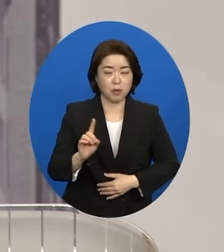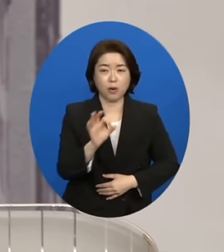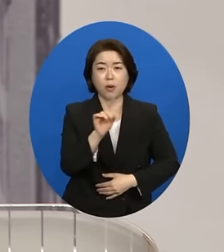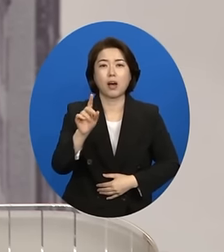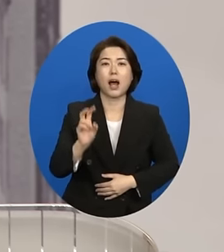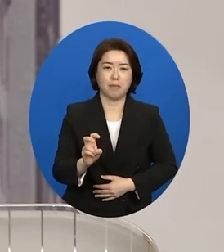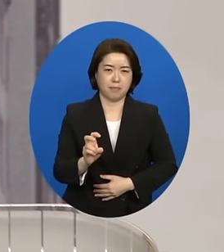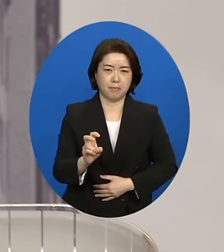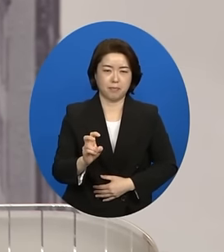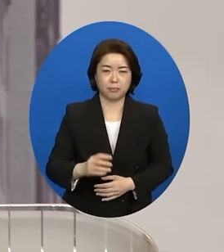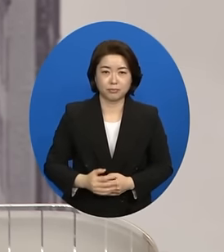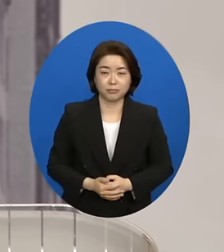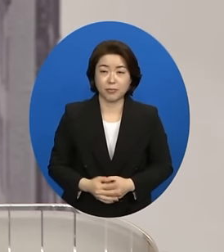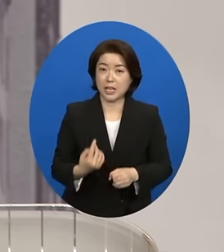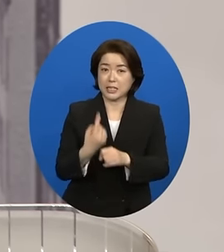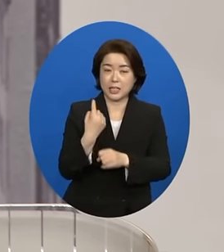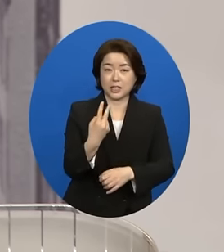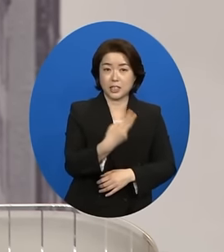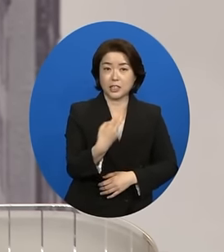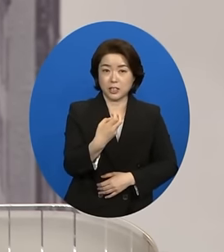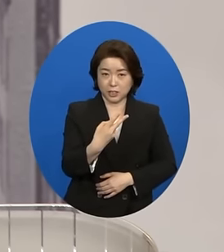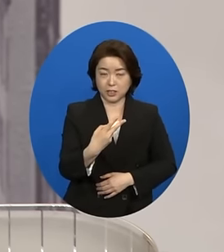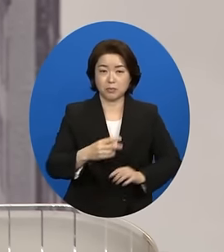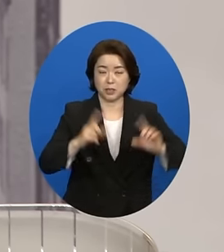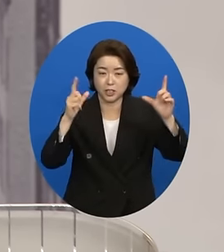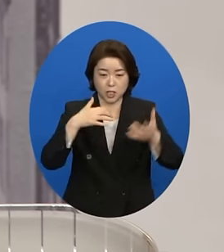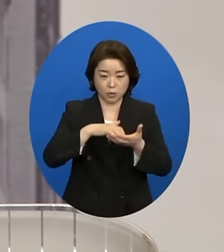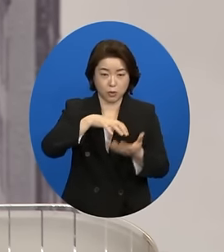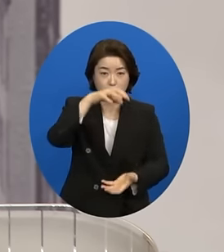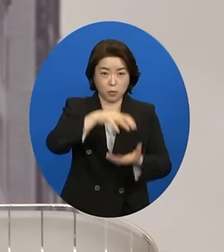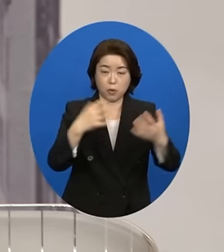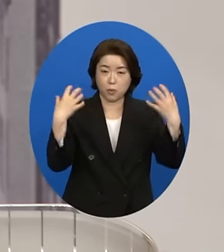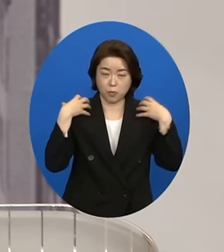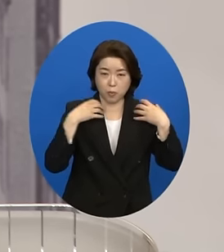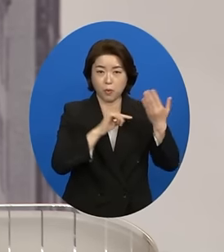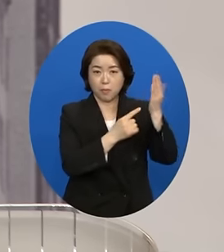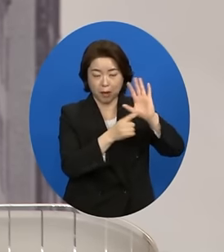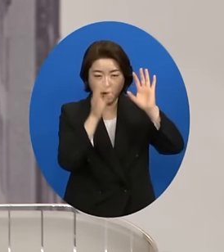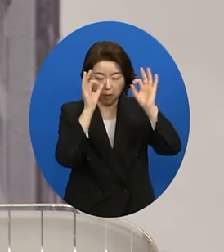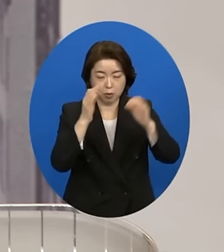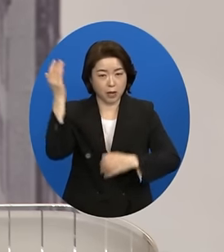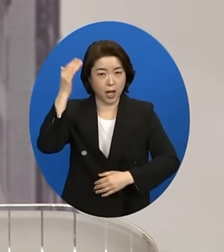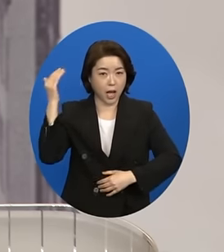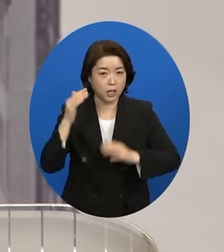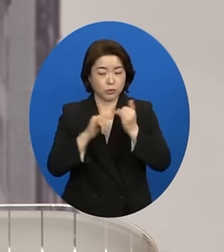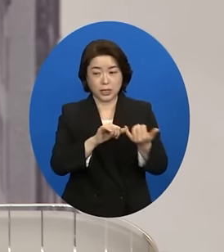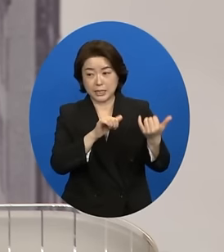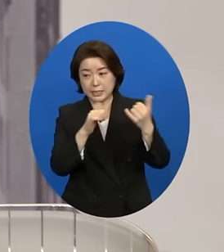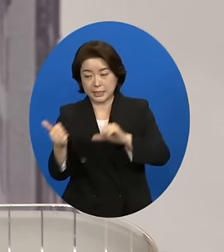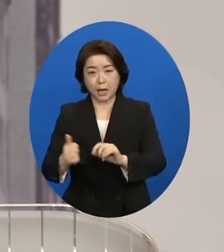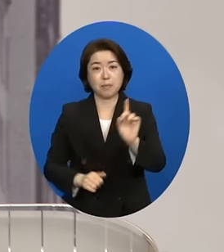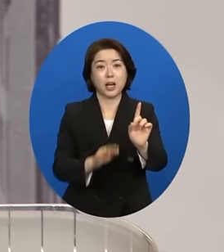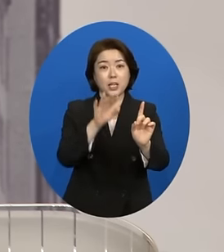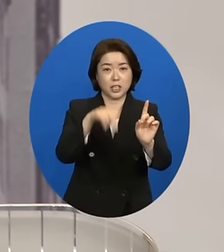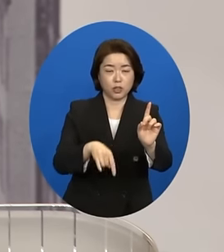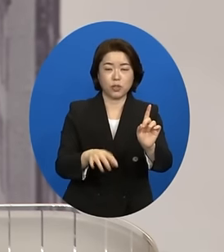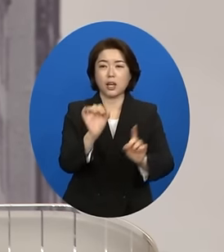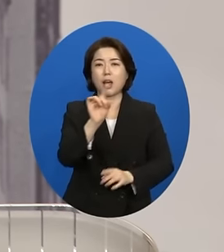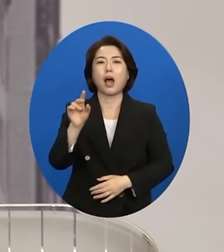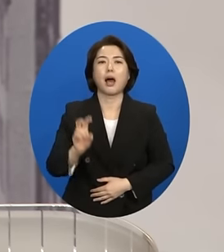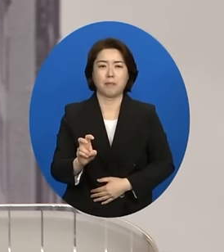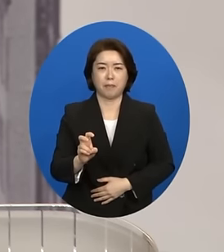그러니까 작년 2022년 통계청에 의하면 한국인의 사망 원인 1위가